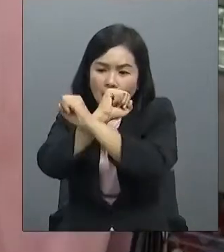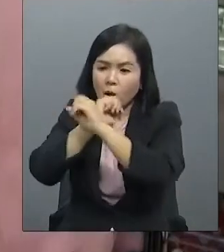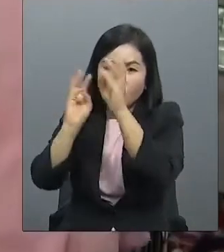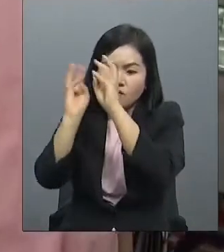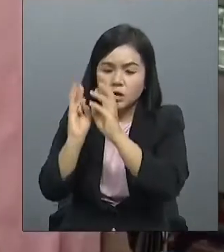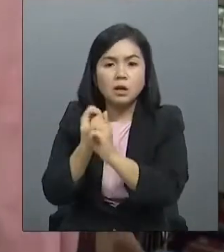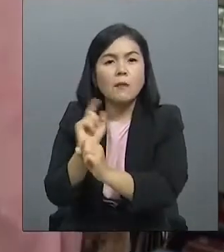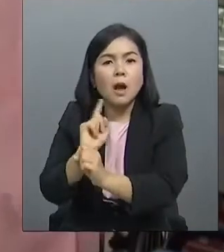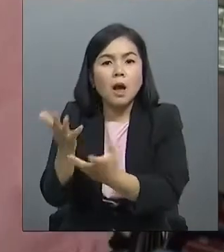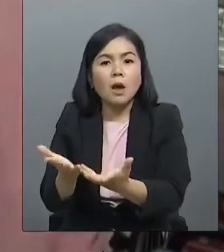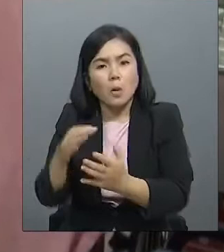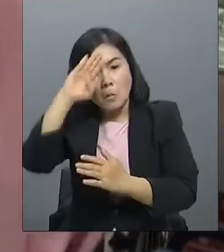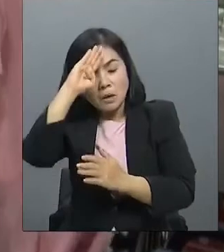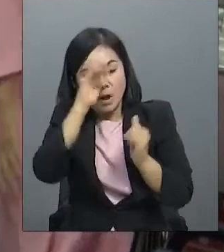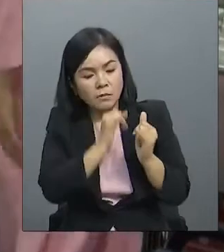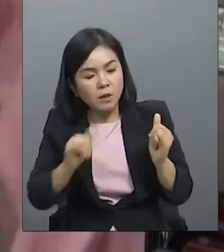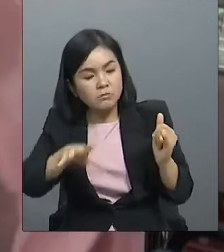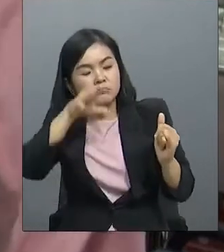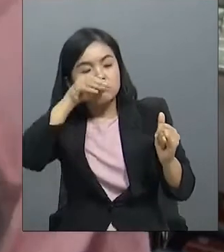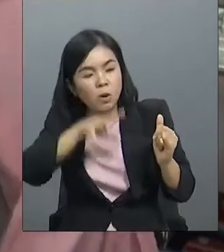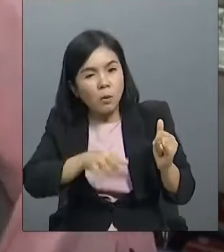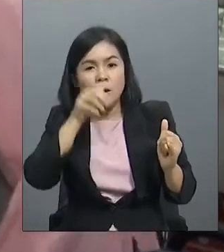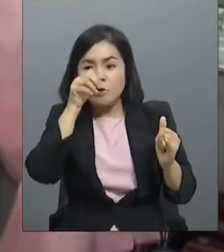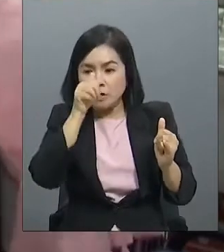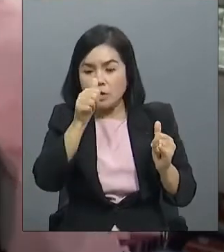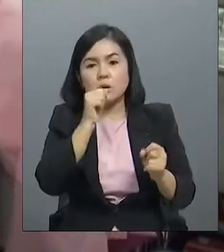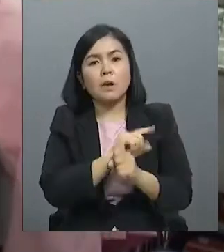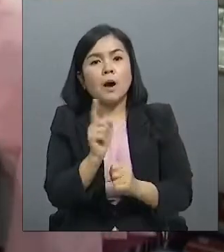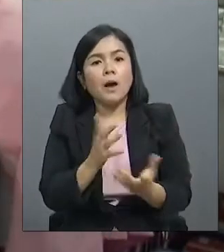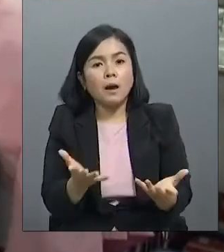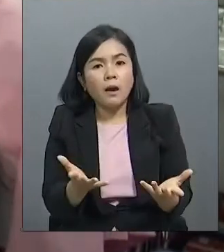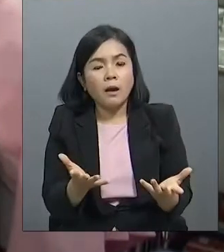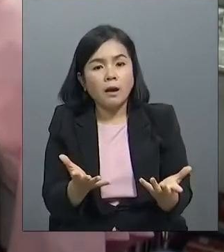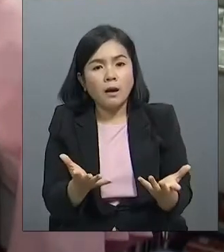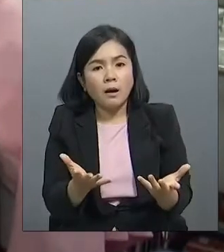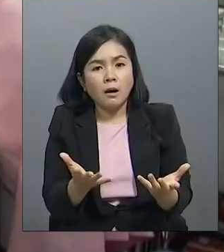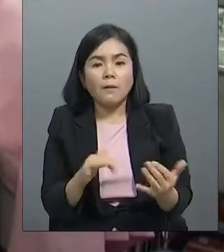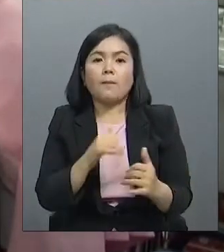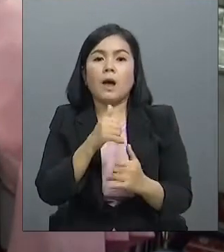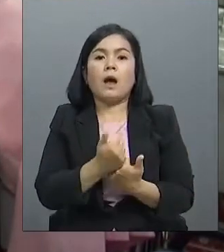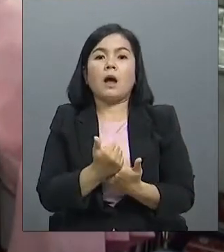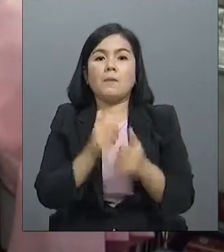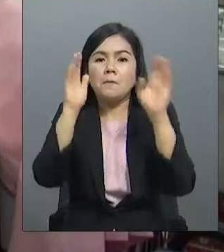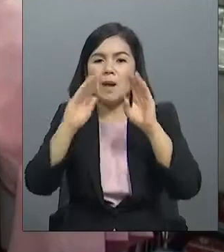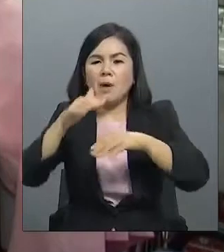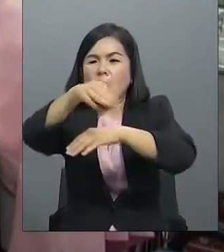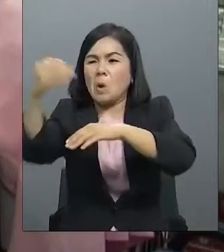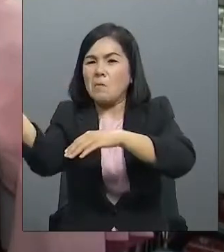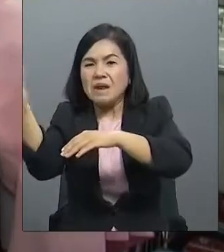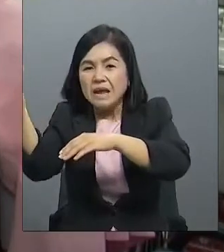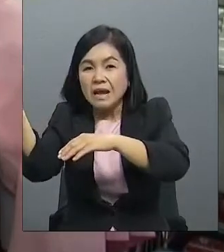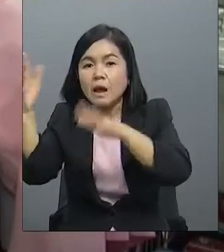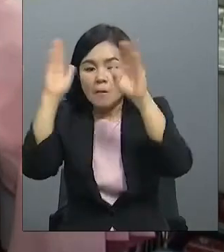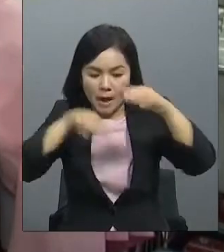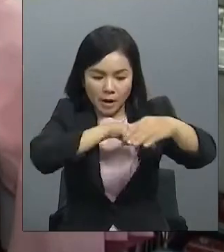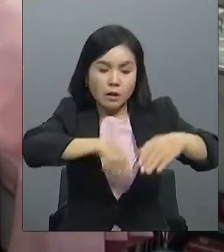ตรงนี้เป็นห้องคลีนรูมให้ได้นะโดยการเอาอากาศดีเข้ามาเติมมาทดแทนอากาศ